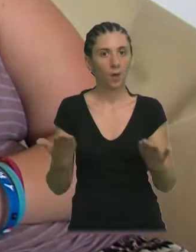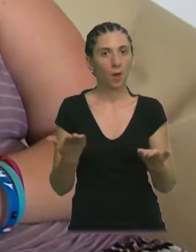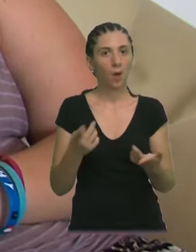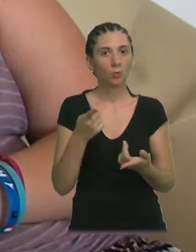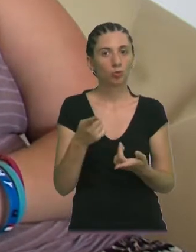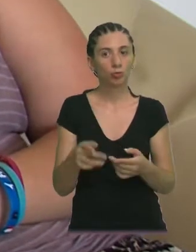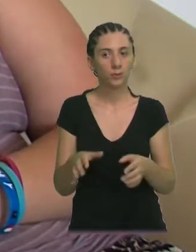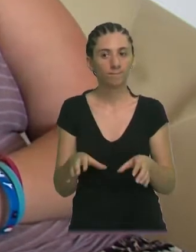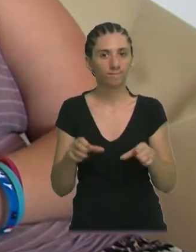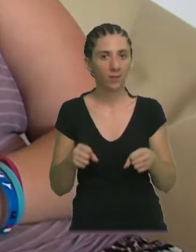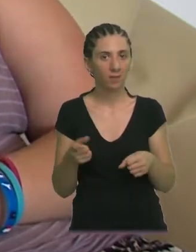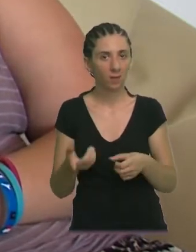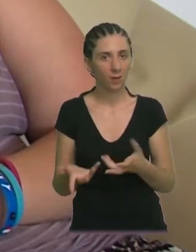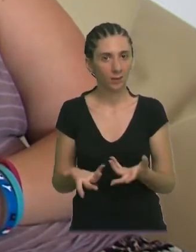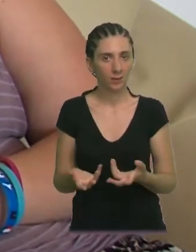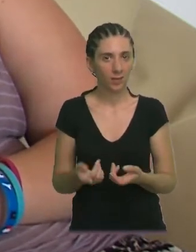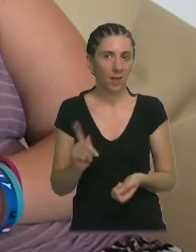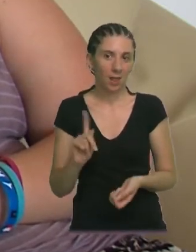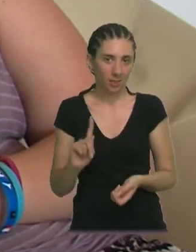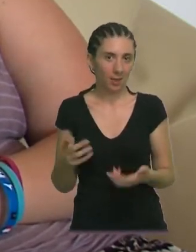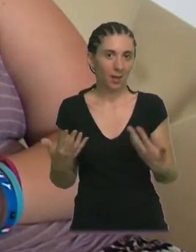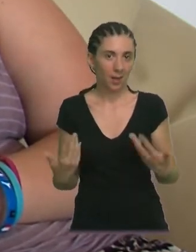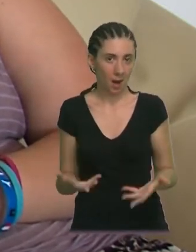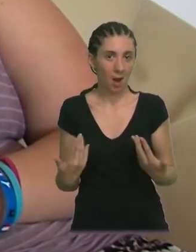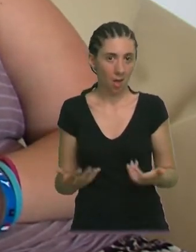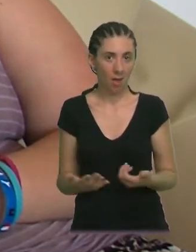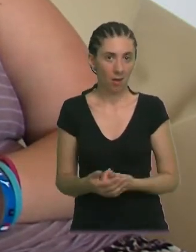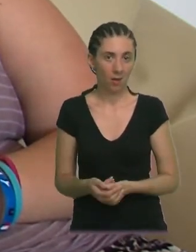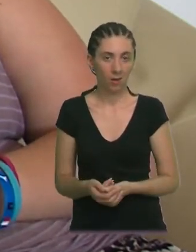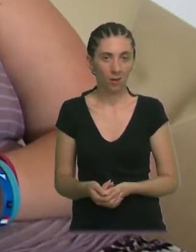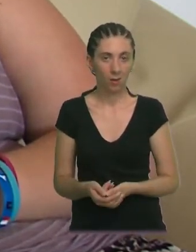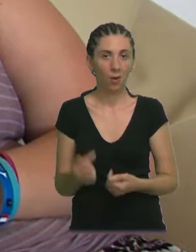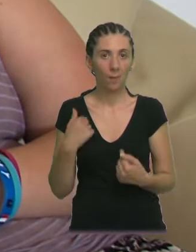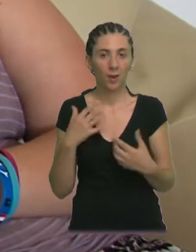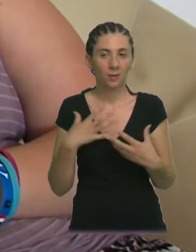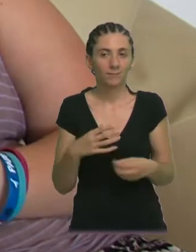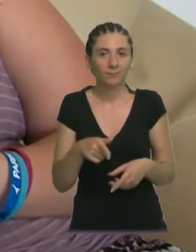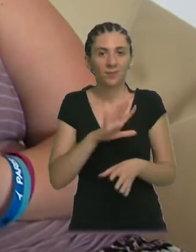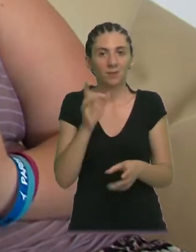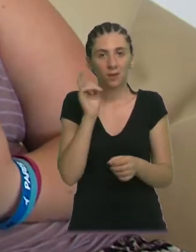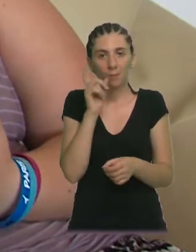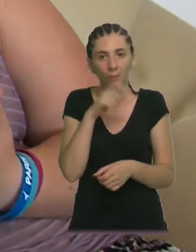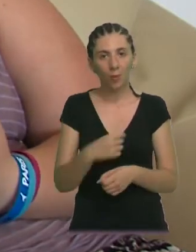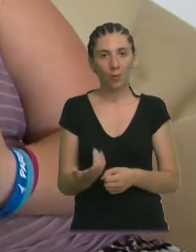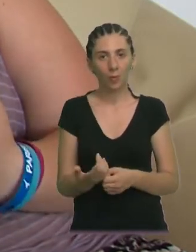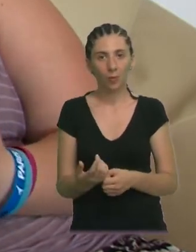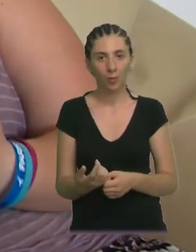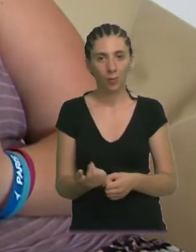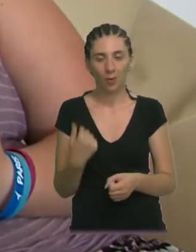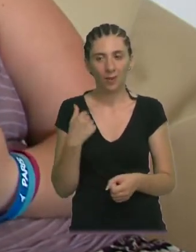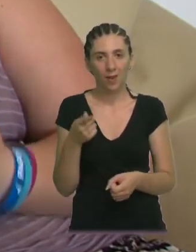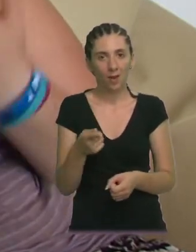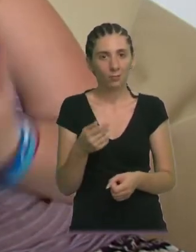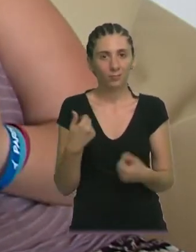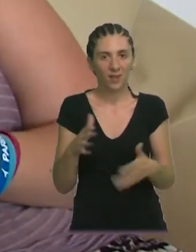će to tebi sada pasti? Pa, ne baš lako, ja nisam baš, mene to sve boli, meni to. Ja na tome čak i